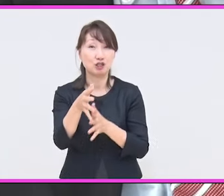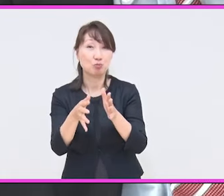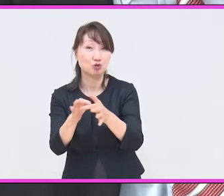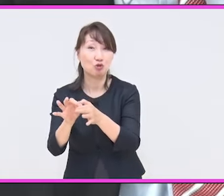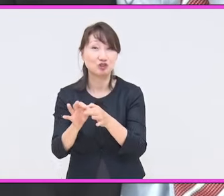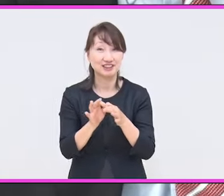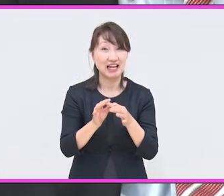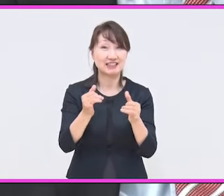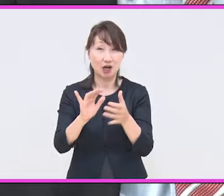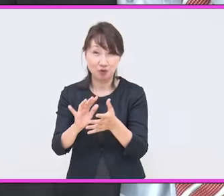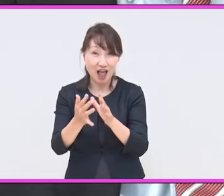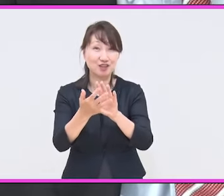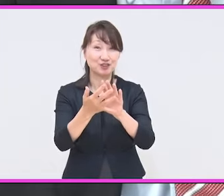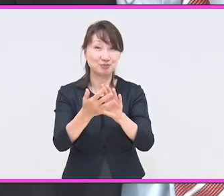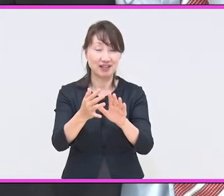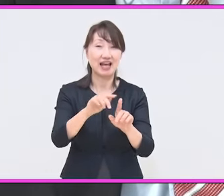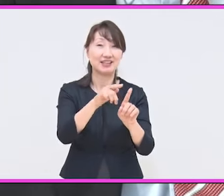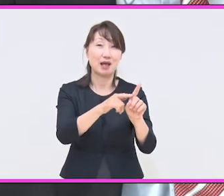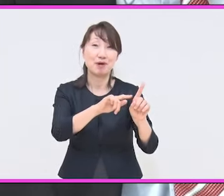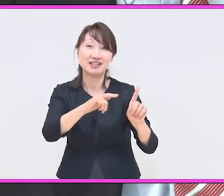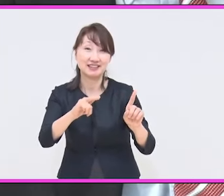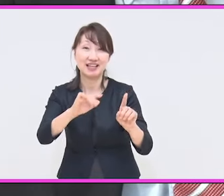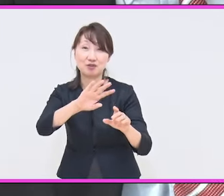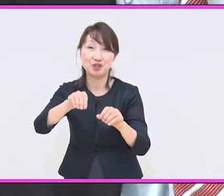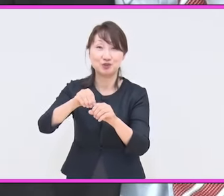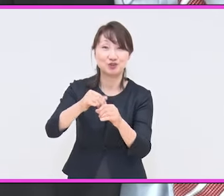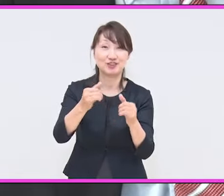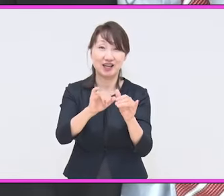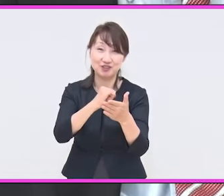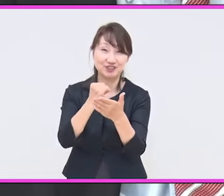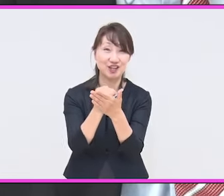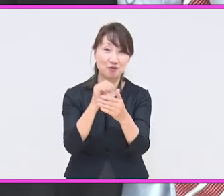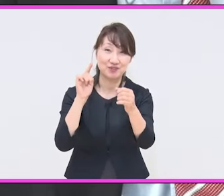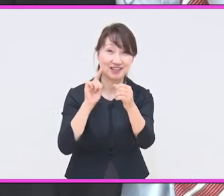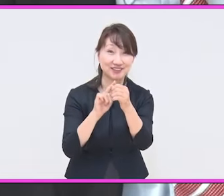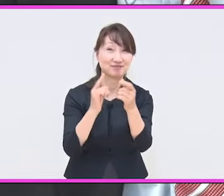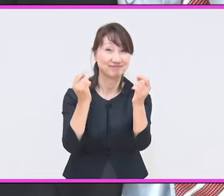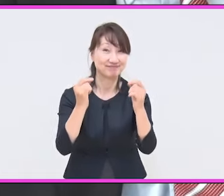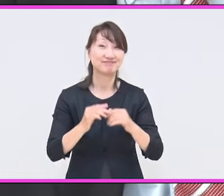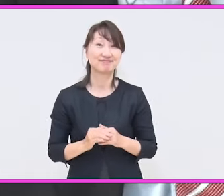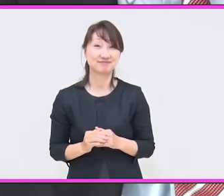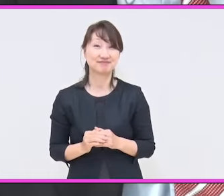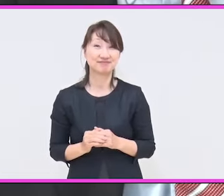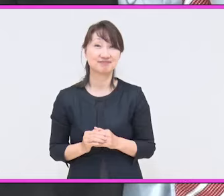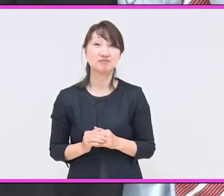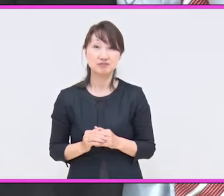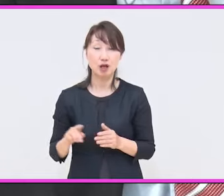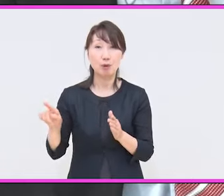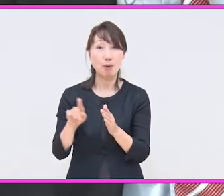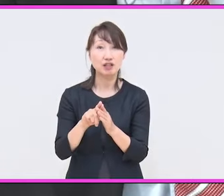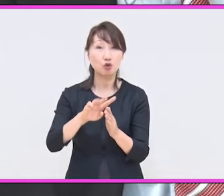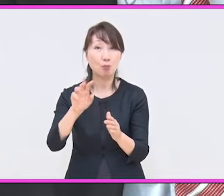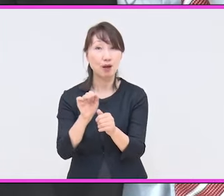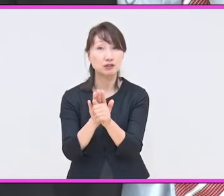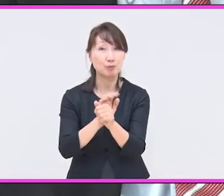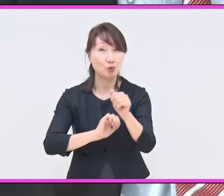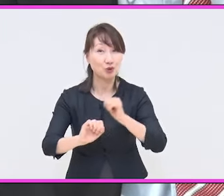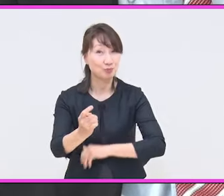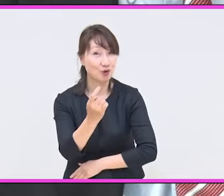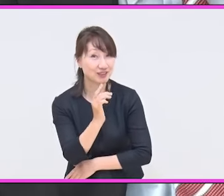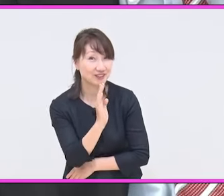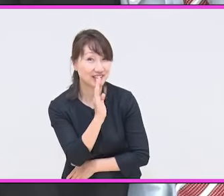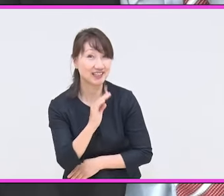の変革、そしてダイバーシティ&インクルージョン社会の実現を目指しています。これまでのパラサポの取り組みについて